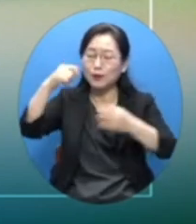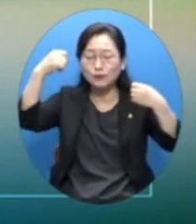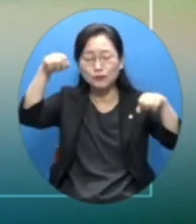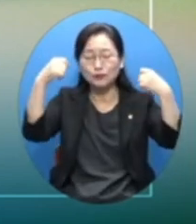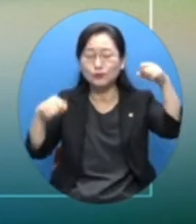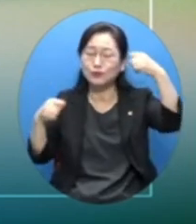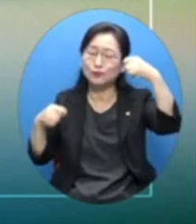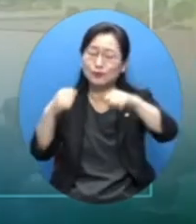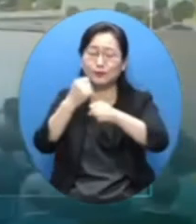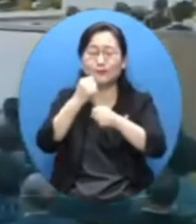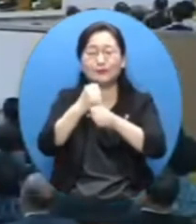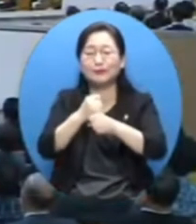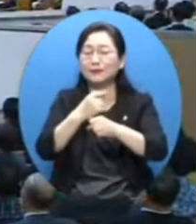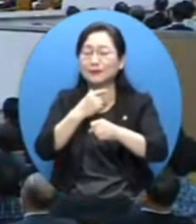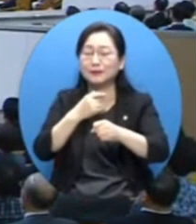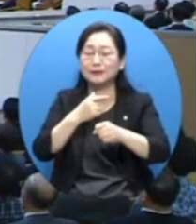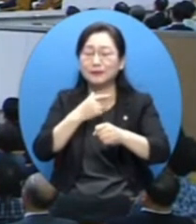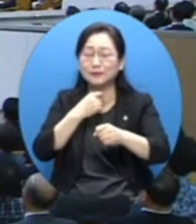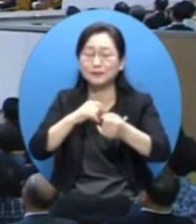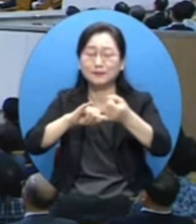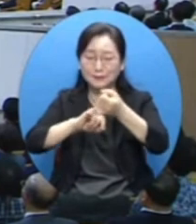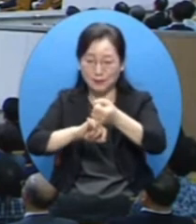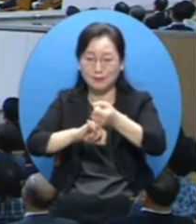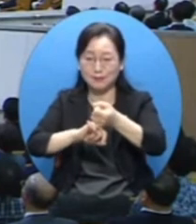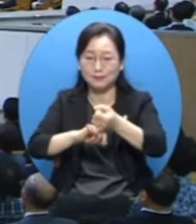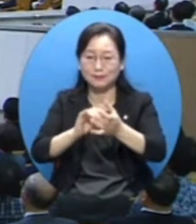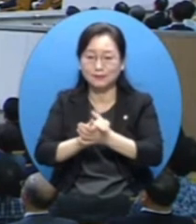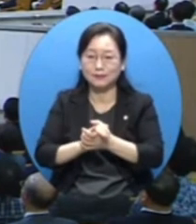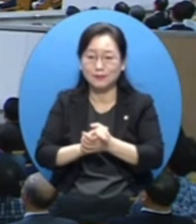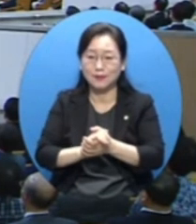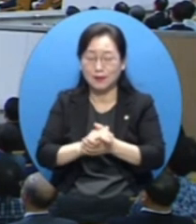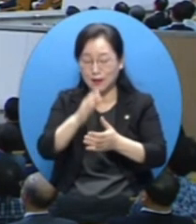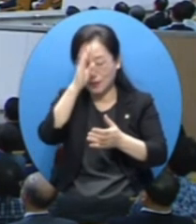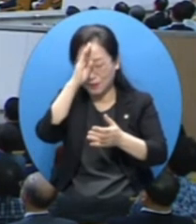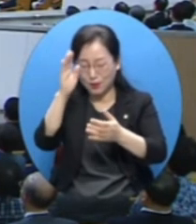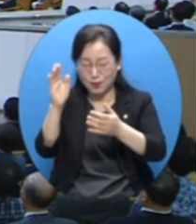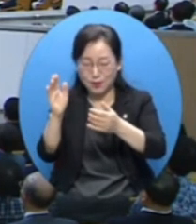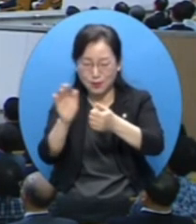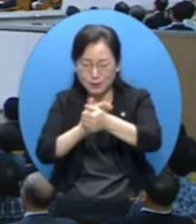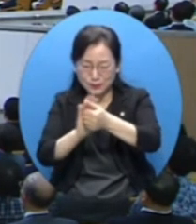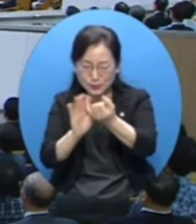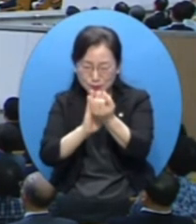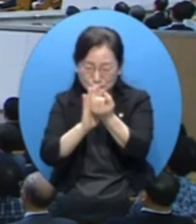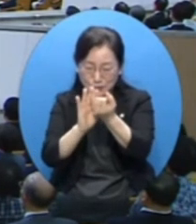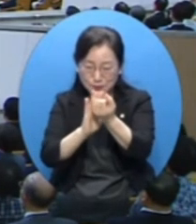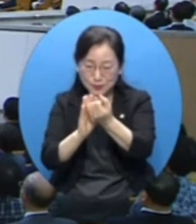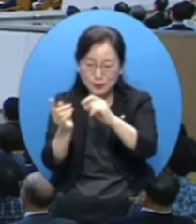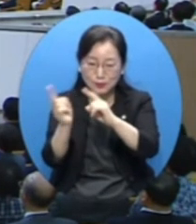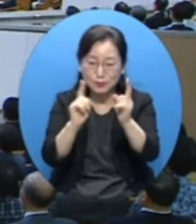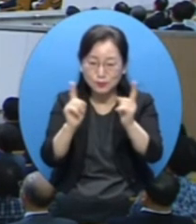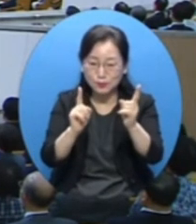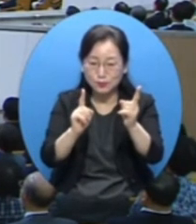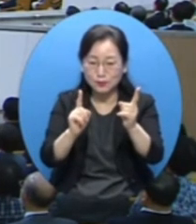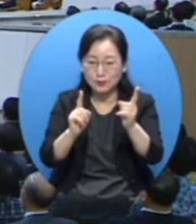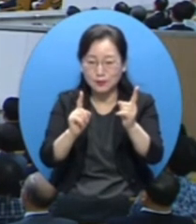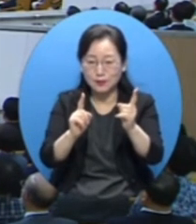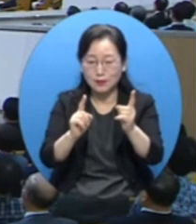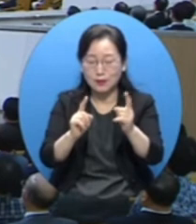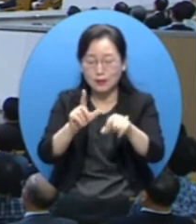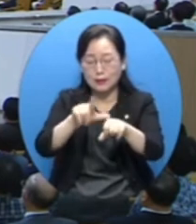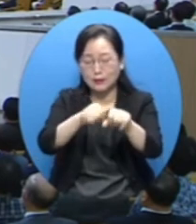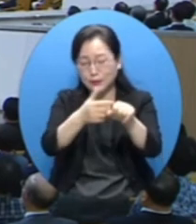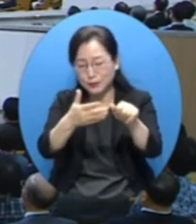추겠어요 그래서 교통사고 후유증으로 회복하느라고 얼마나 많은 고통과 어려움의 시간을 전하는지